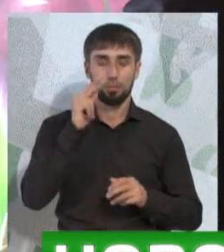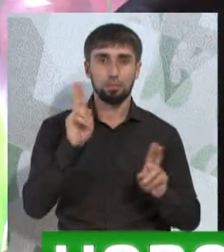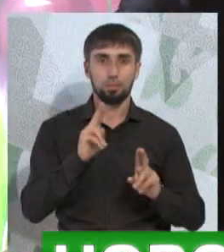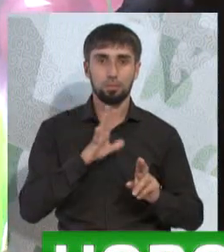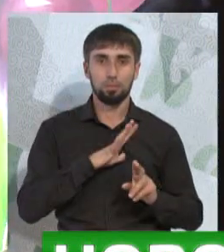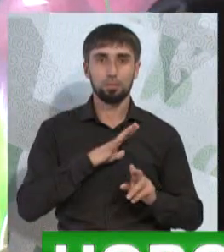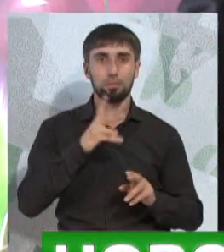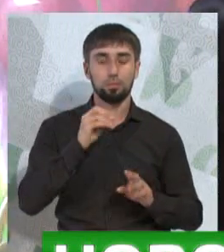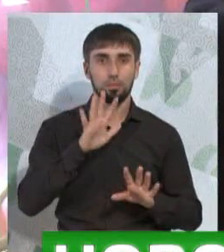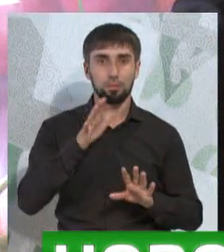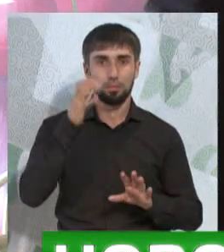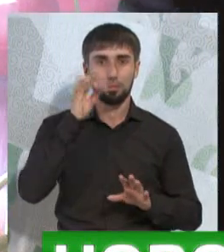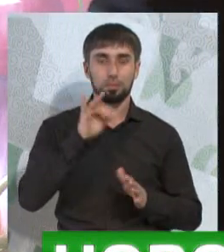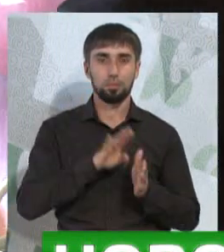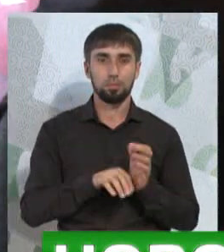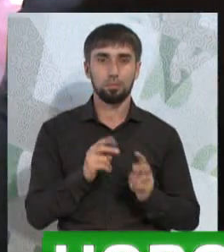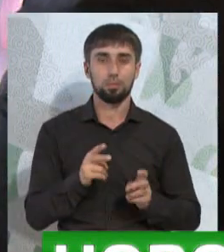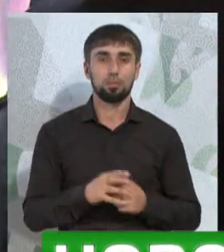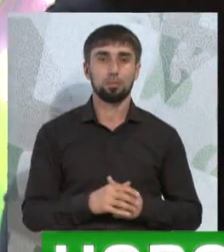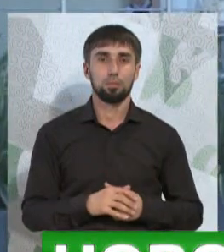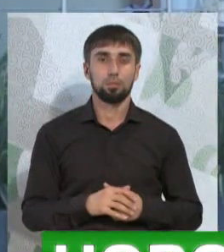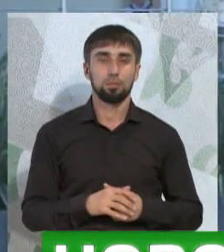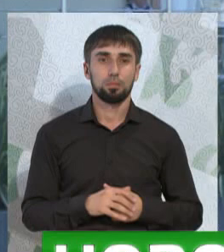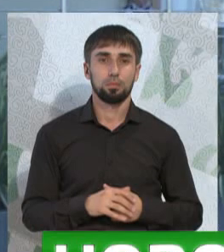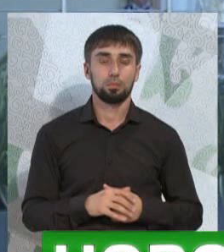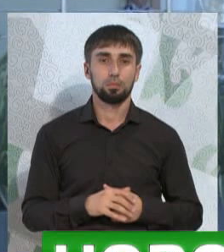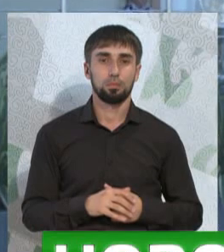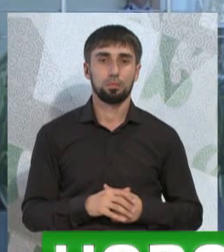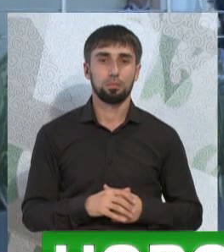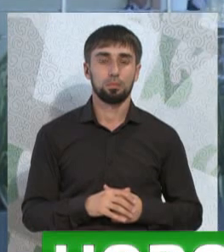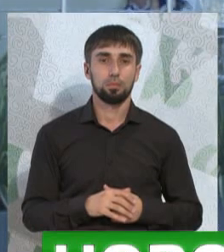только познавательным, но и безопасным. Хава Гагиева, Асхаб Белакиев, Новости 24.